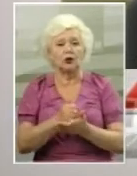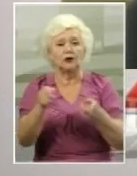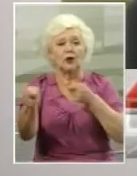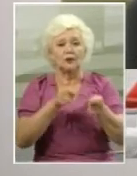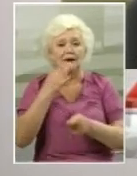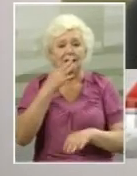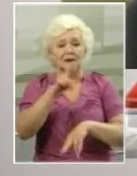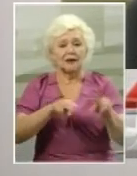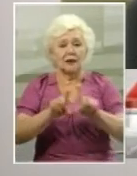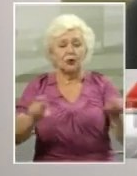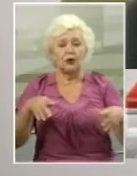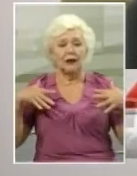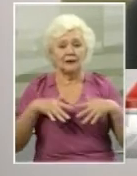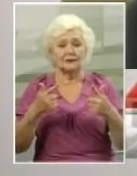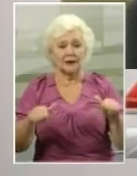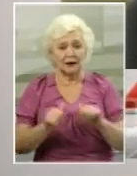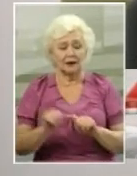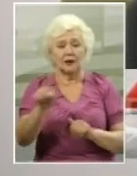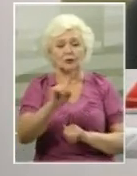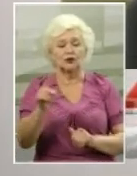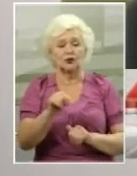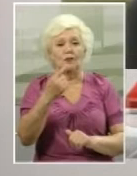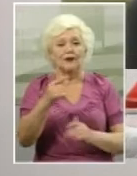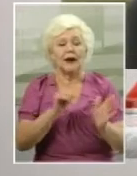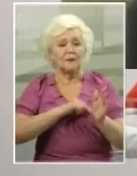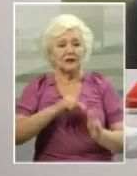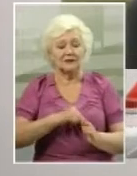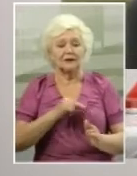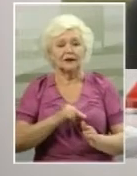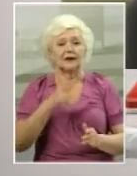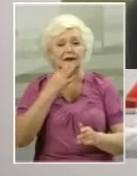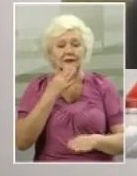управління Національної поліції Криму, то сьогодні 50 працівників Національної поліції